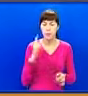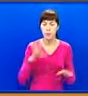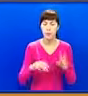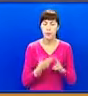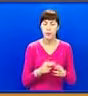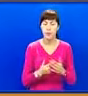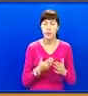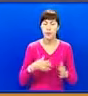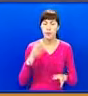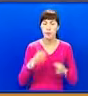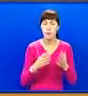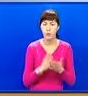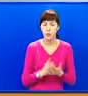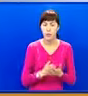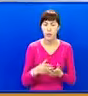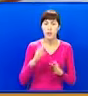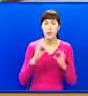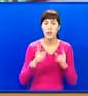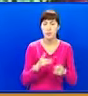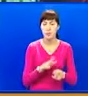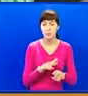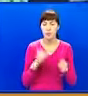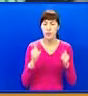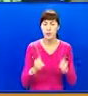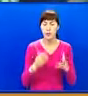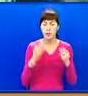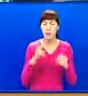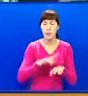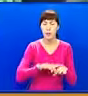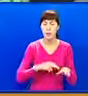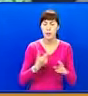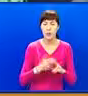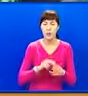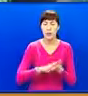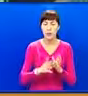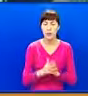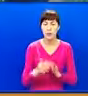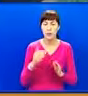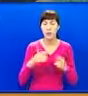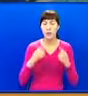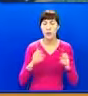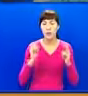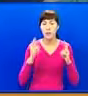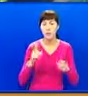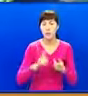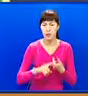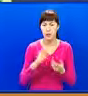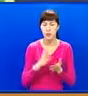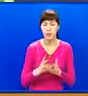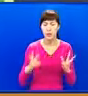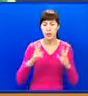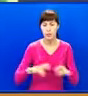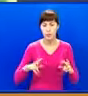бұдан бұрын сотты болған, кінәсін толық мойындады. Қазіргі таңда полицейлер аталған күдіктінің өзге де қылмысқа қатыстылығын